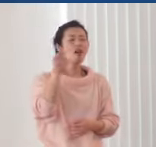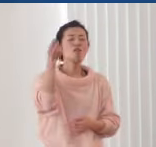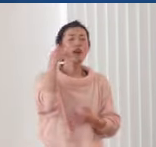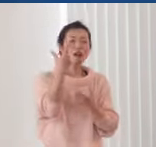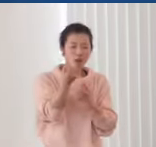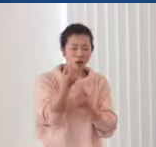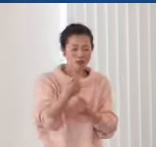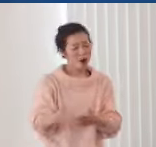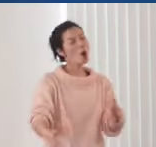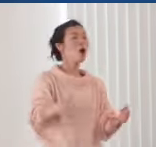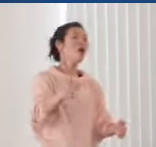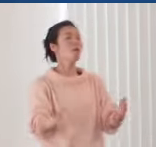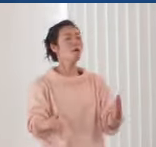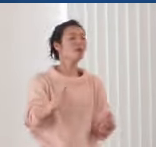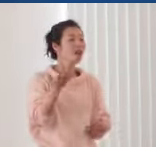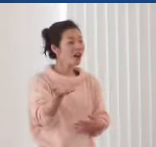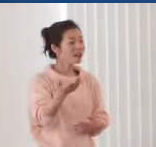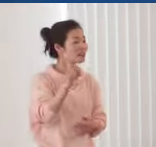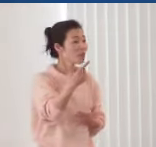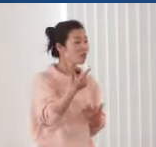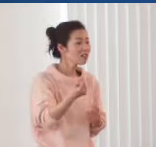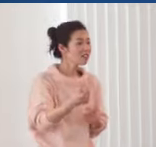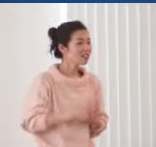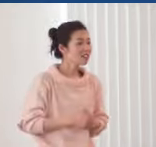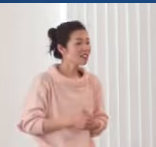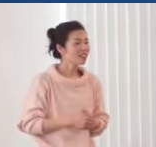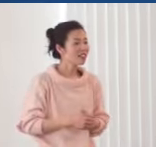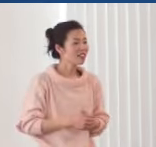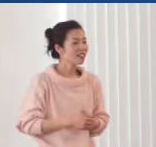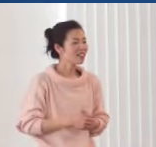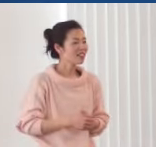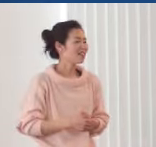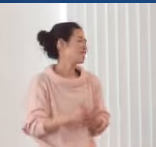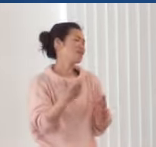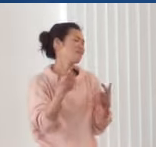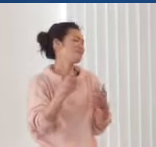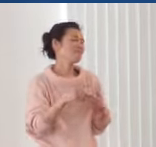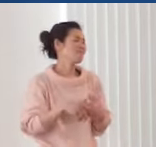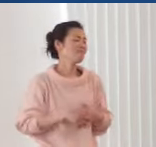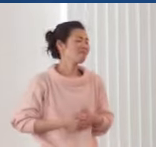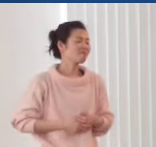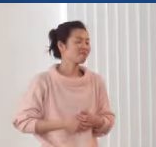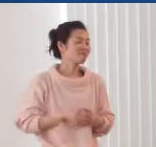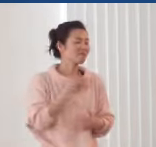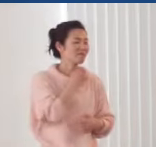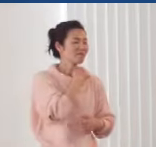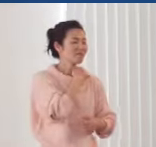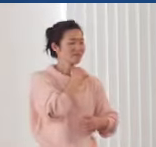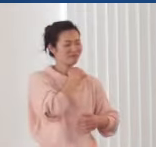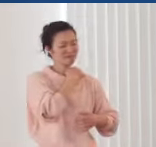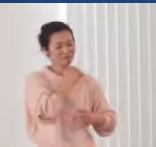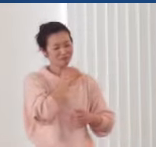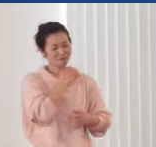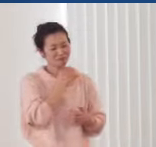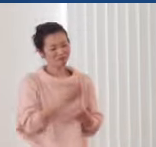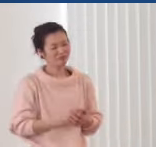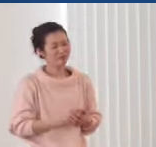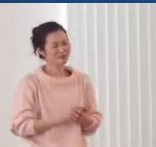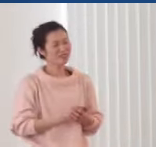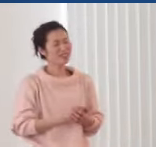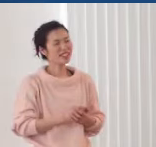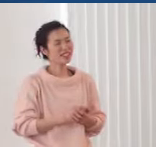神様は全部決めてやってるんだったら、まあ、人間はただのロボットだと、私は何も自分で決めたりすることできないのか